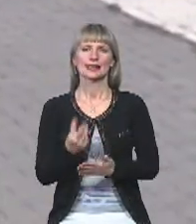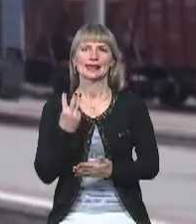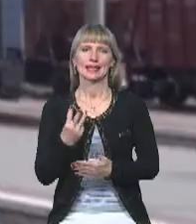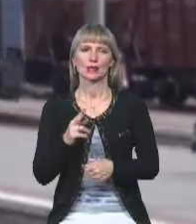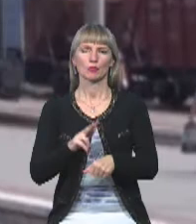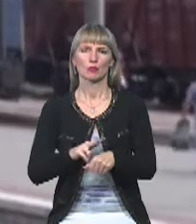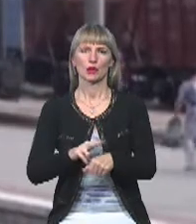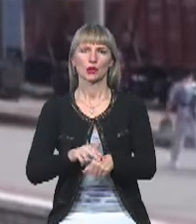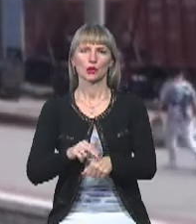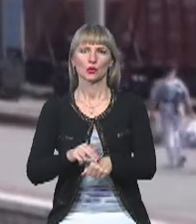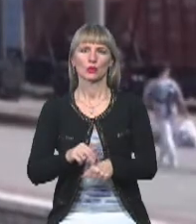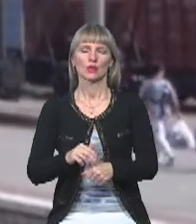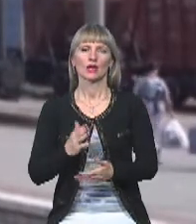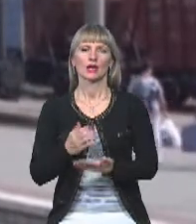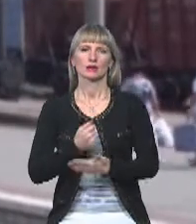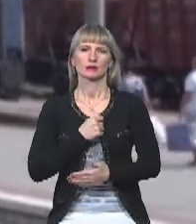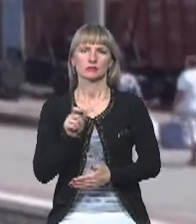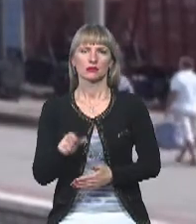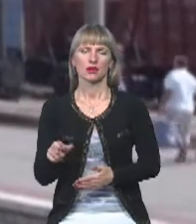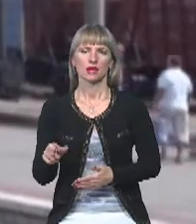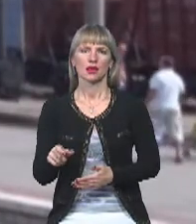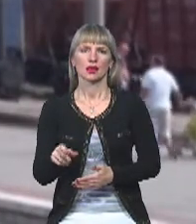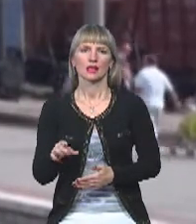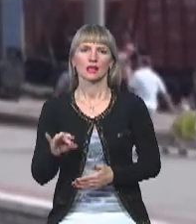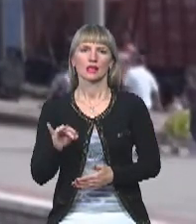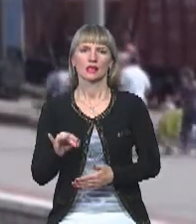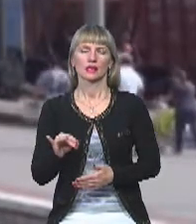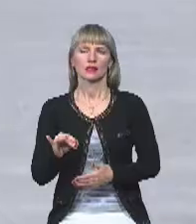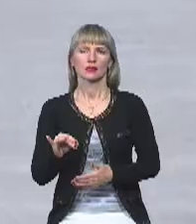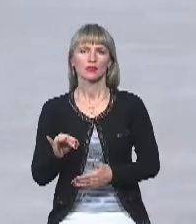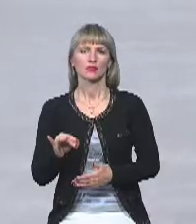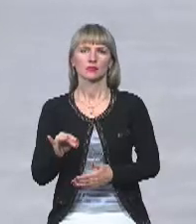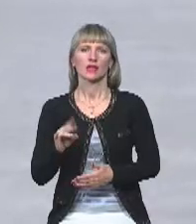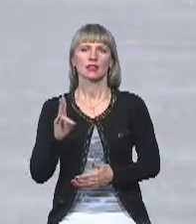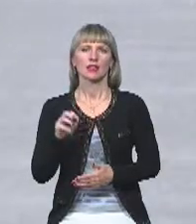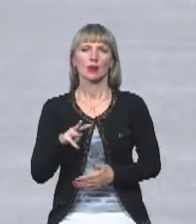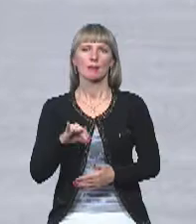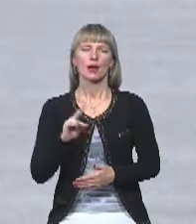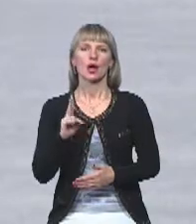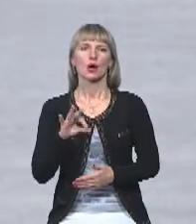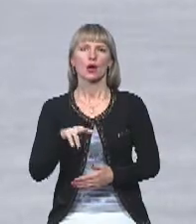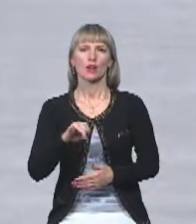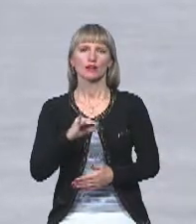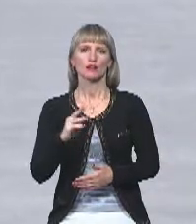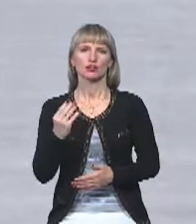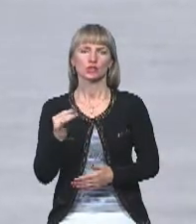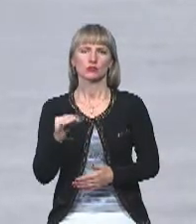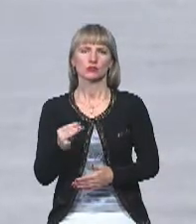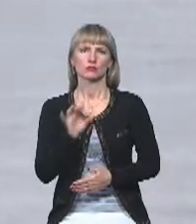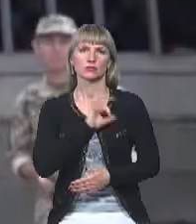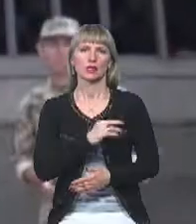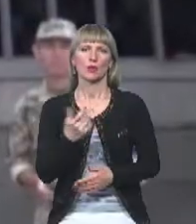3 наших нацгвардійці і та територіальні сухопутні війська. На Миколаївщині в навчаннях задіяно понад